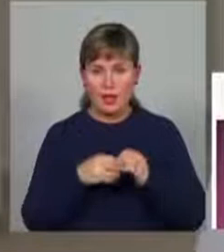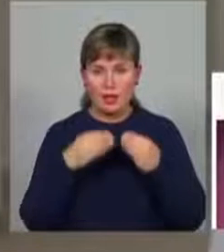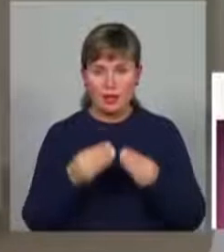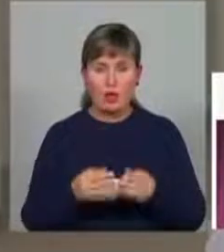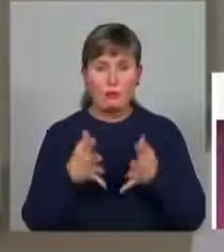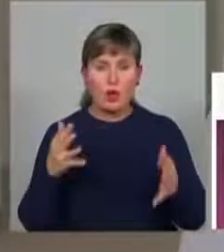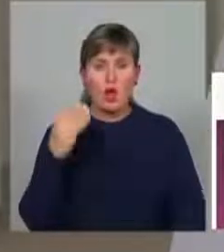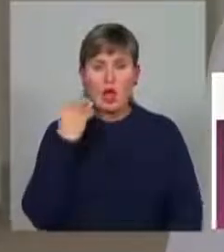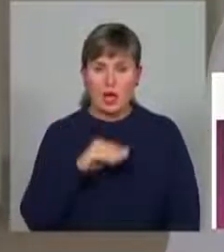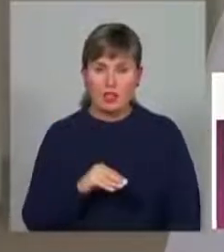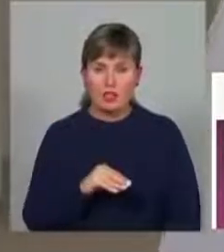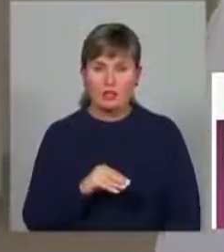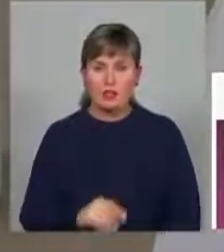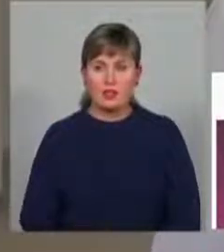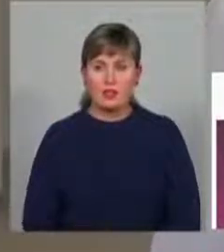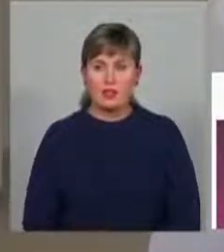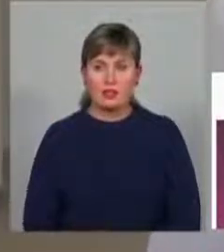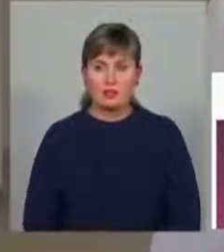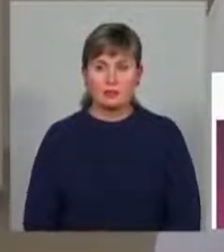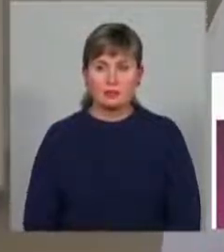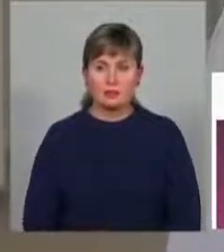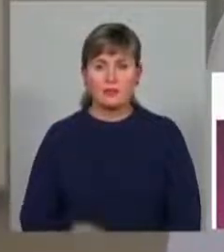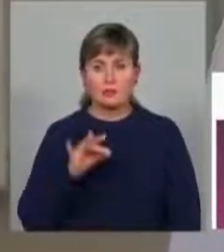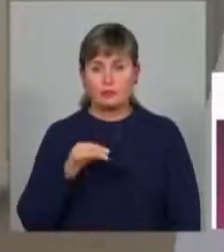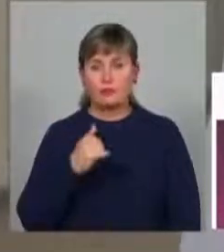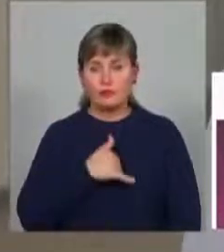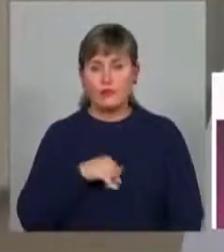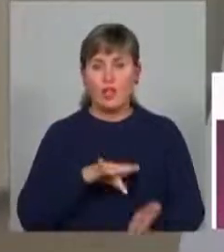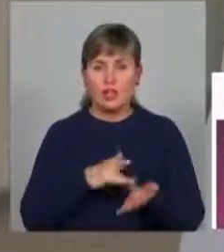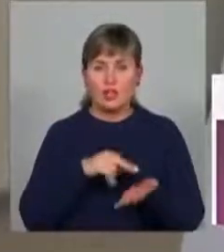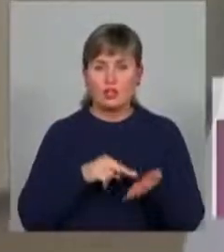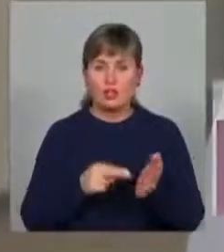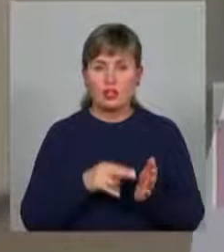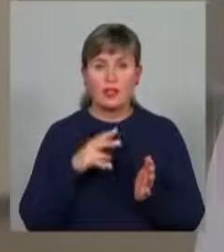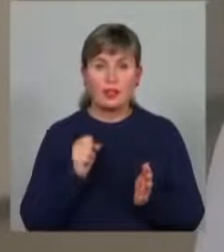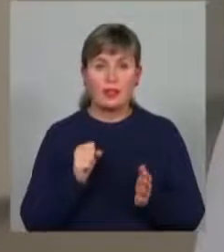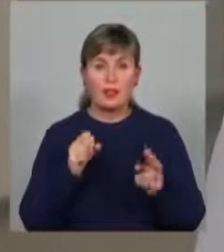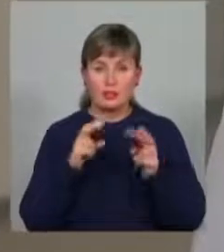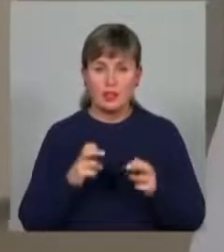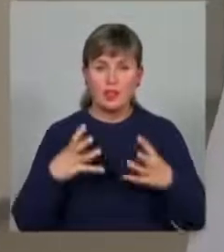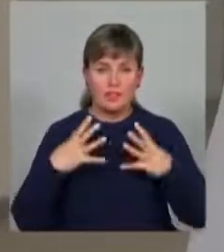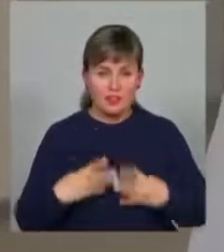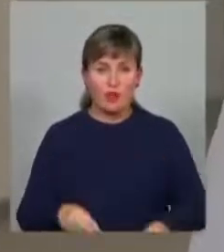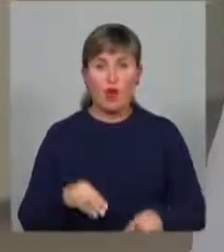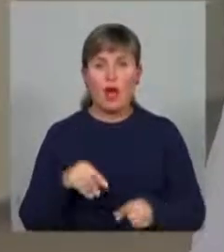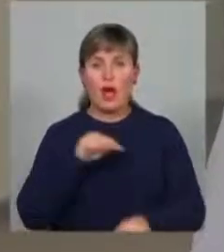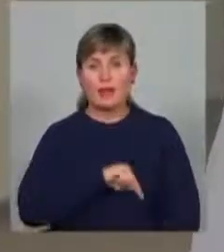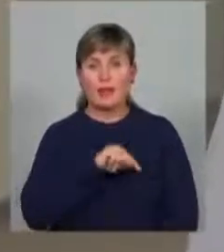более качественный. И он у нас рассчитан на обследование всего организма.